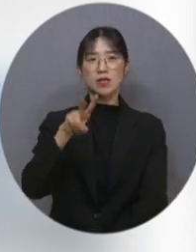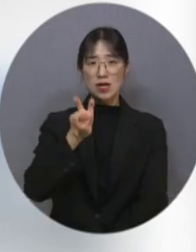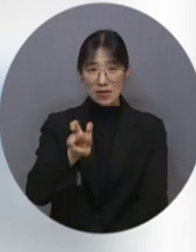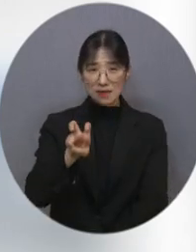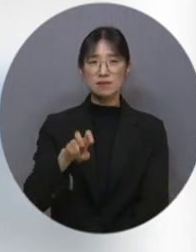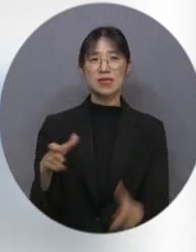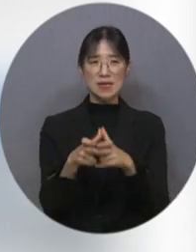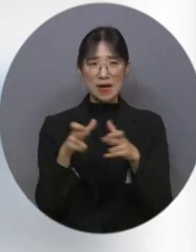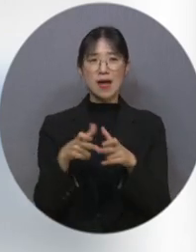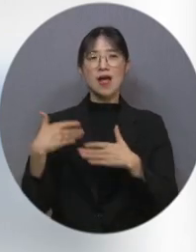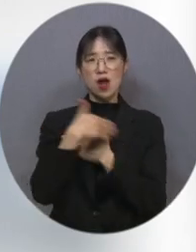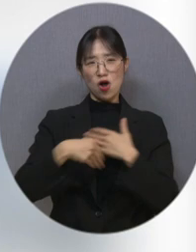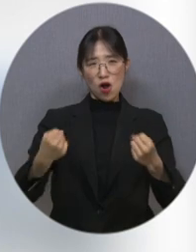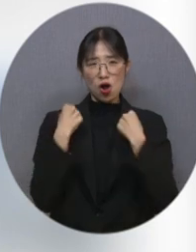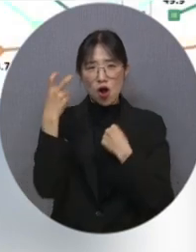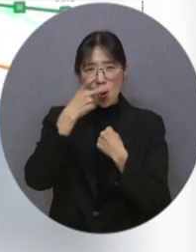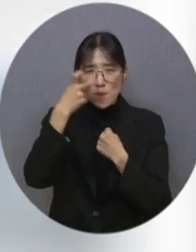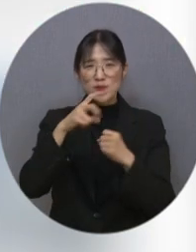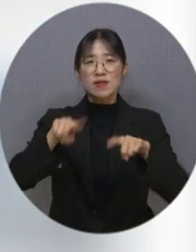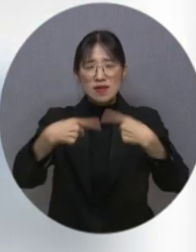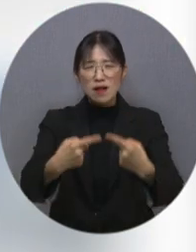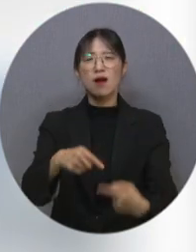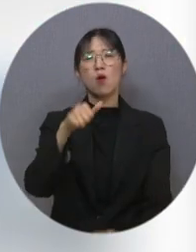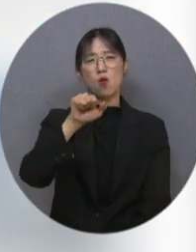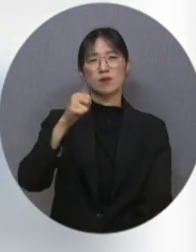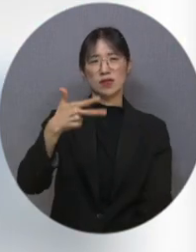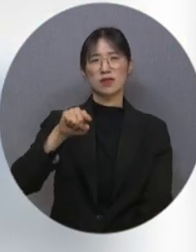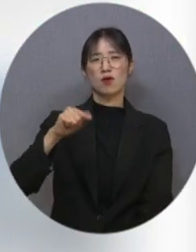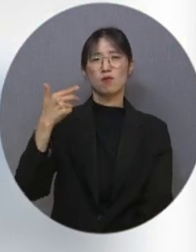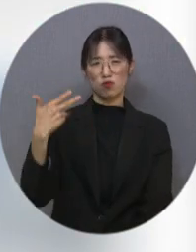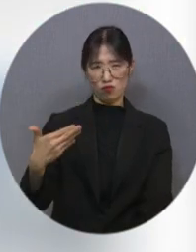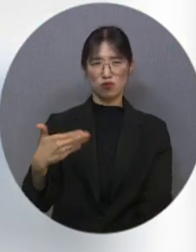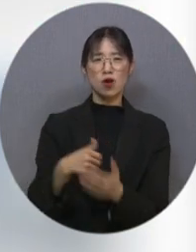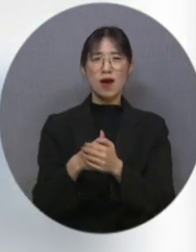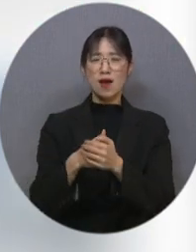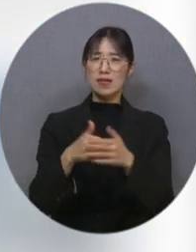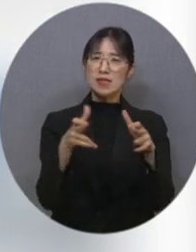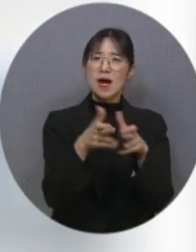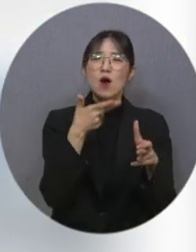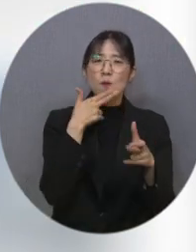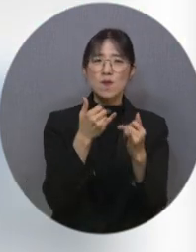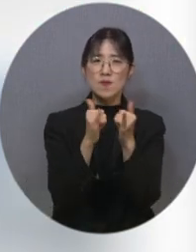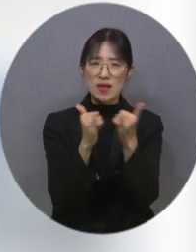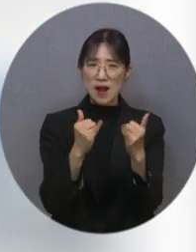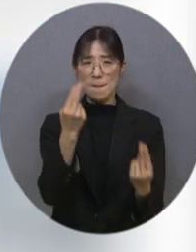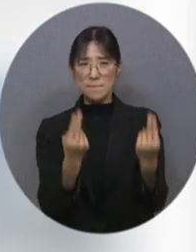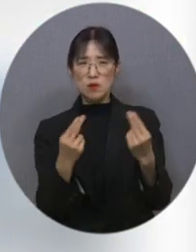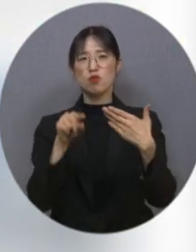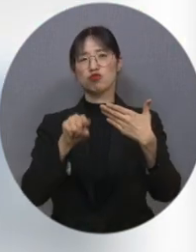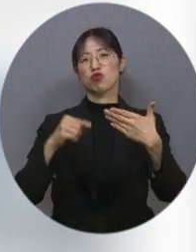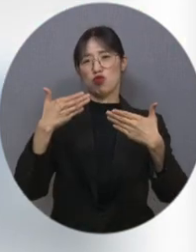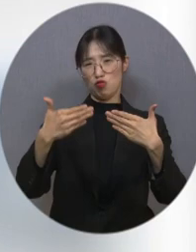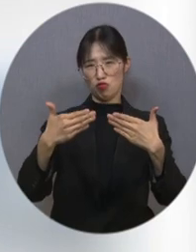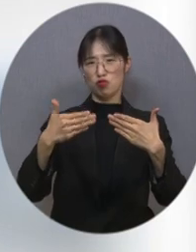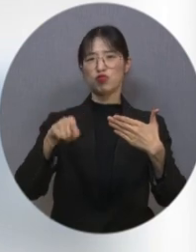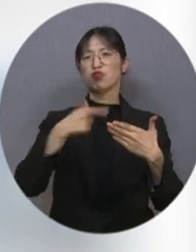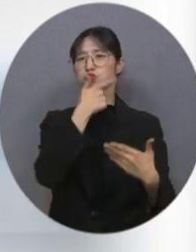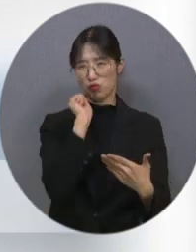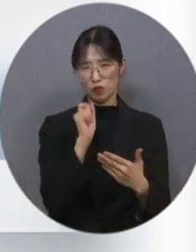수급률은 57.9%로 비장애인 대비 9.9% 포인트 낮은 것으로 조사됐습니다